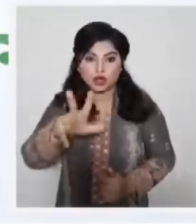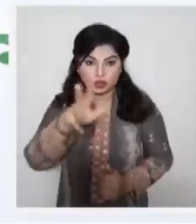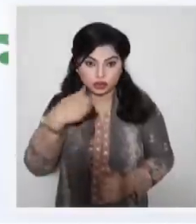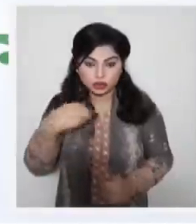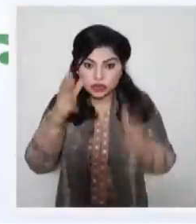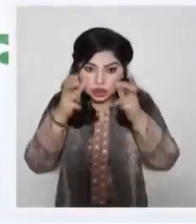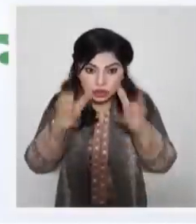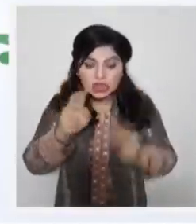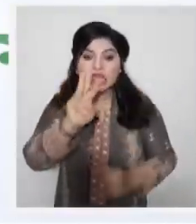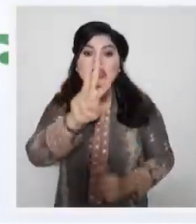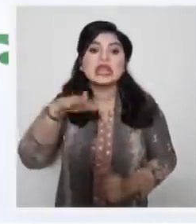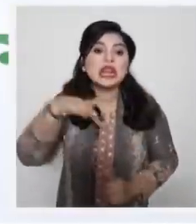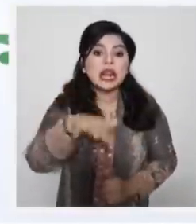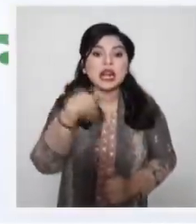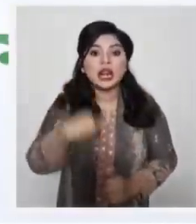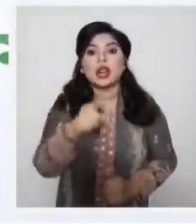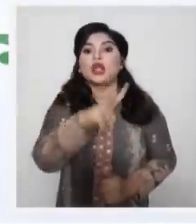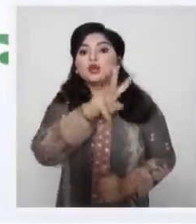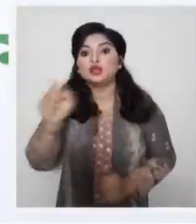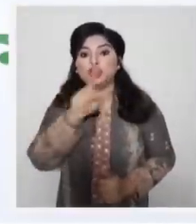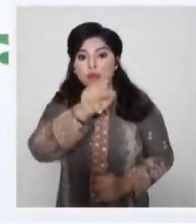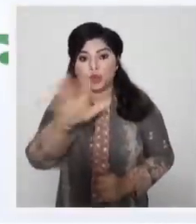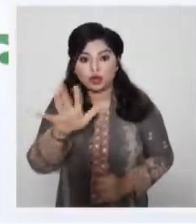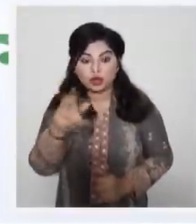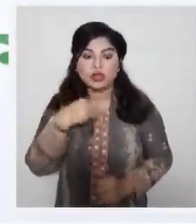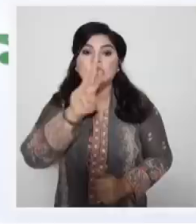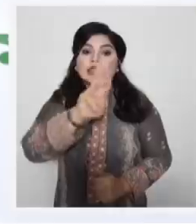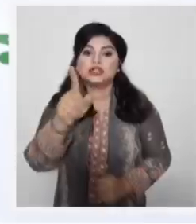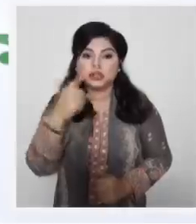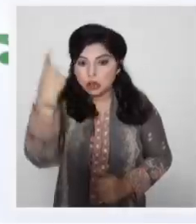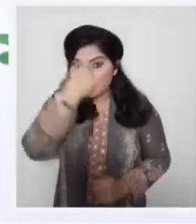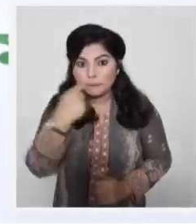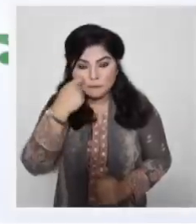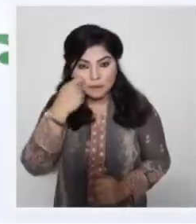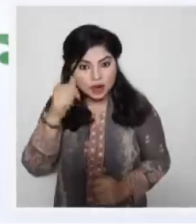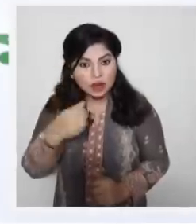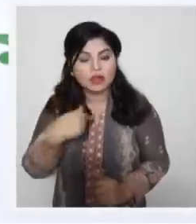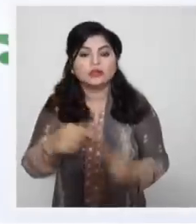24 ঘন্টায় কোয়ারেন্টাইনে এসেছেন 2,888 জন, এ পর্যন্ত কোয়ারেন্টাইন